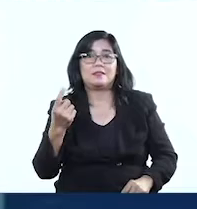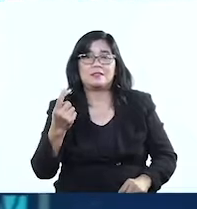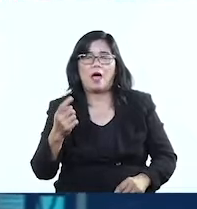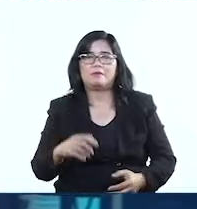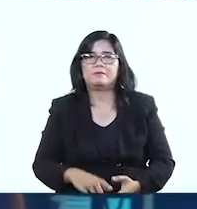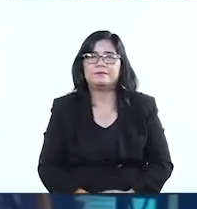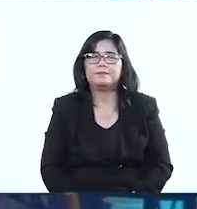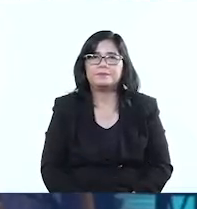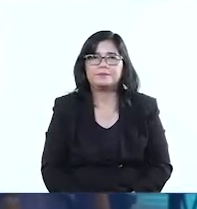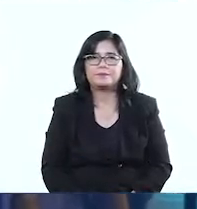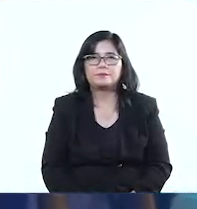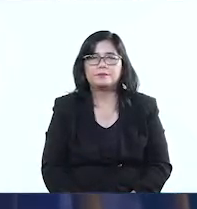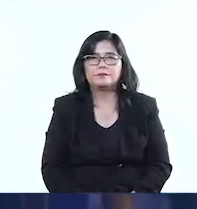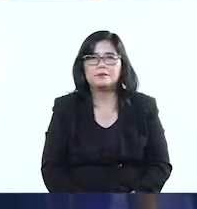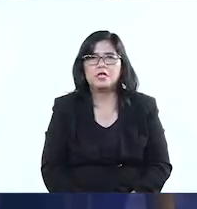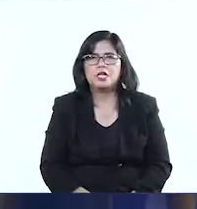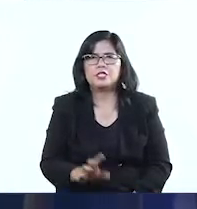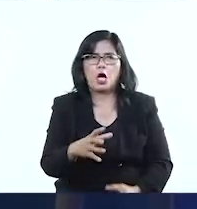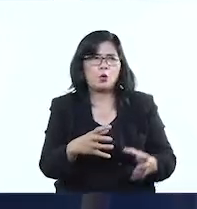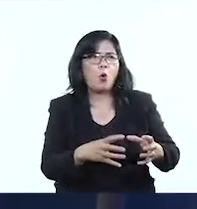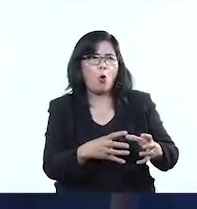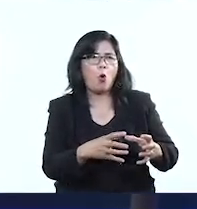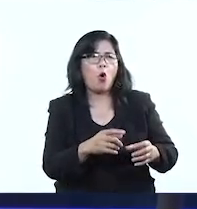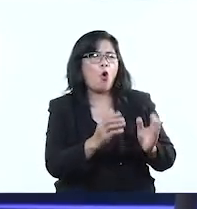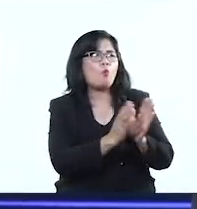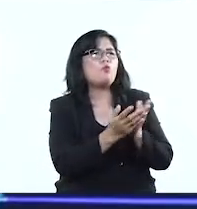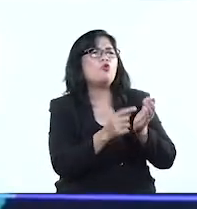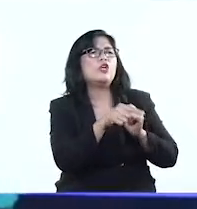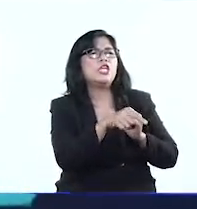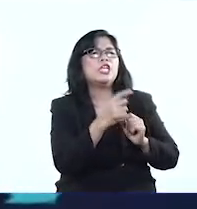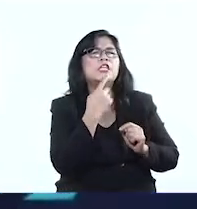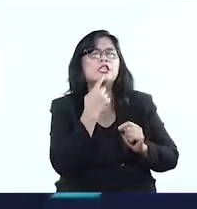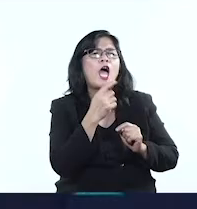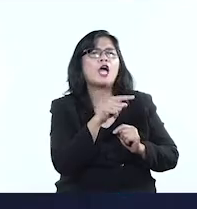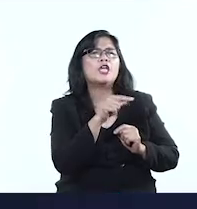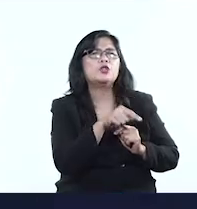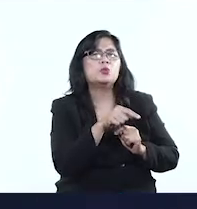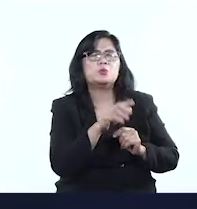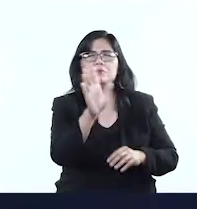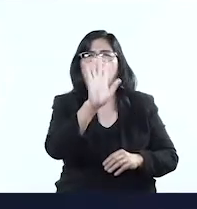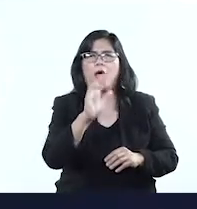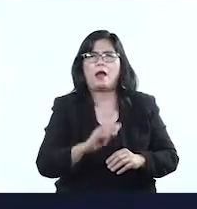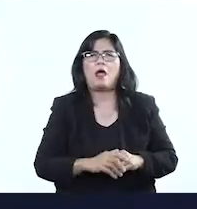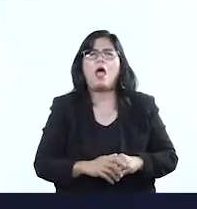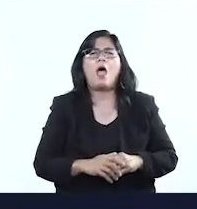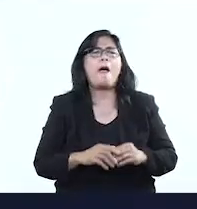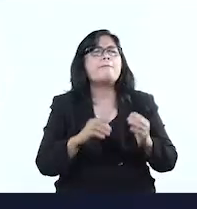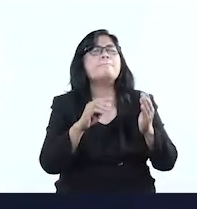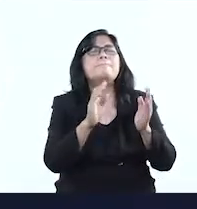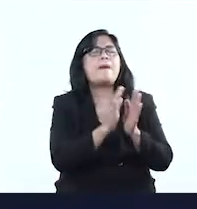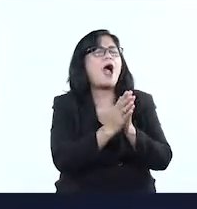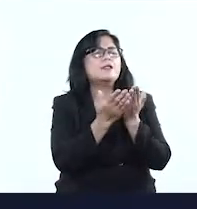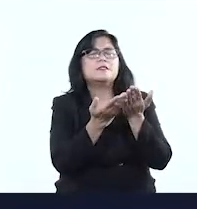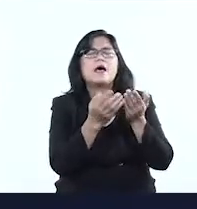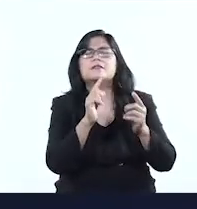tuh judulnya Hai jangan berasumsi Hai Jangan memberi informasi apapun kalau sudah hanya baca Jo